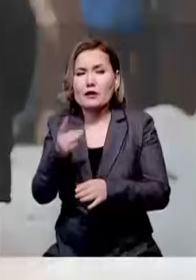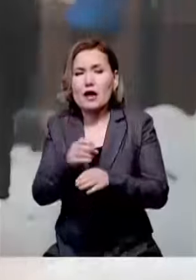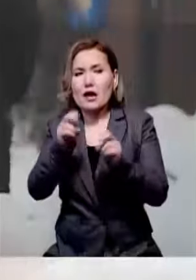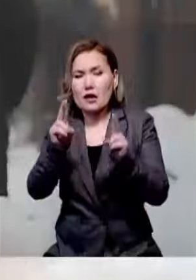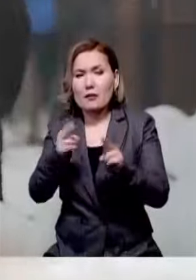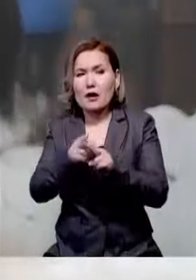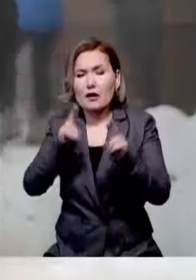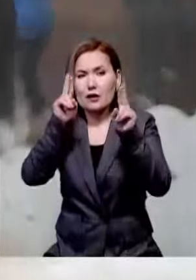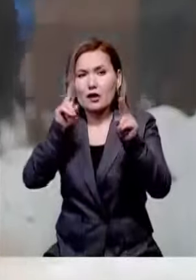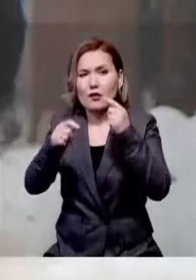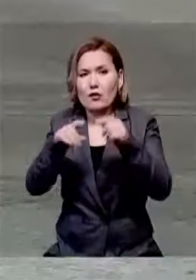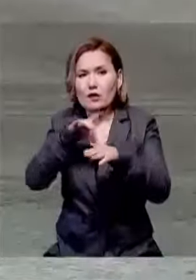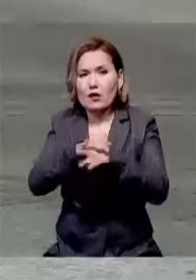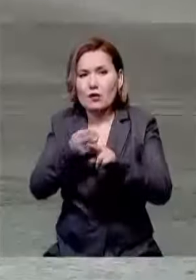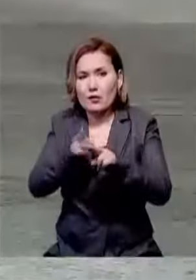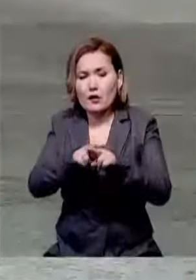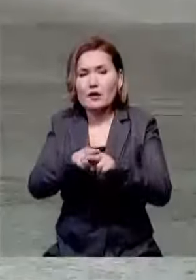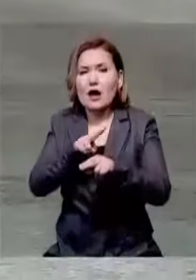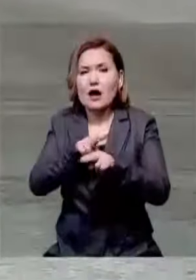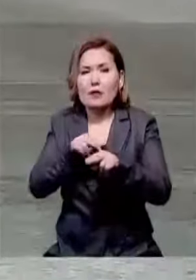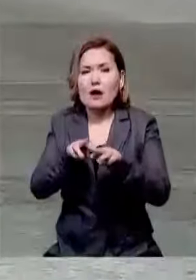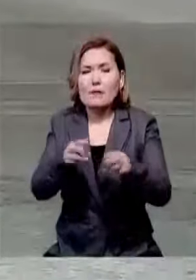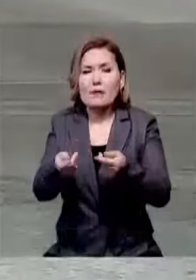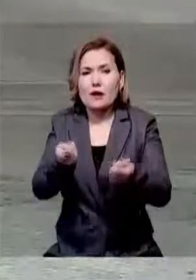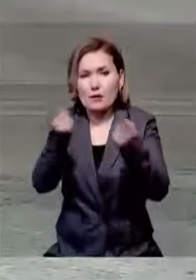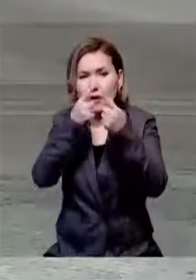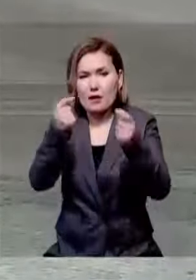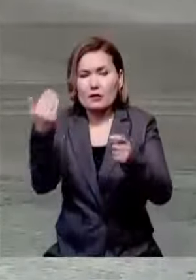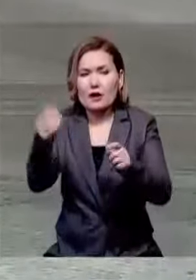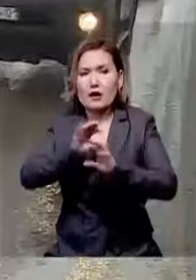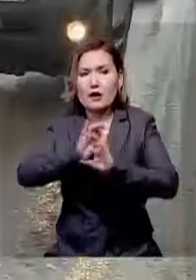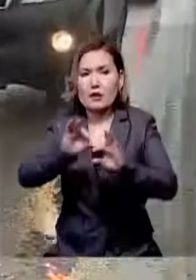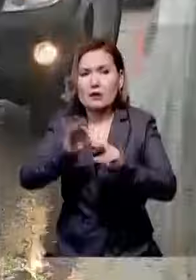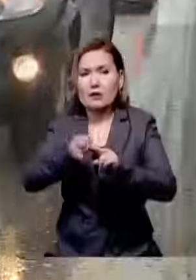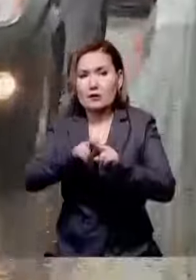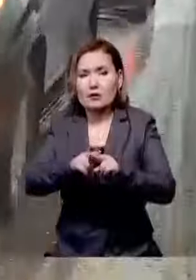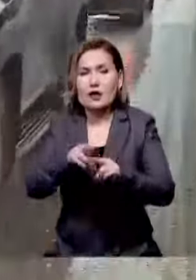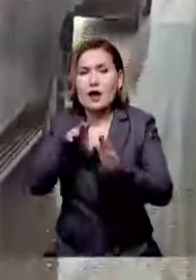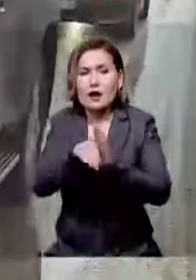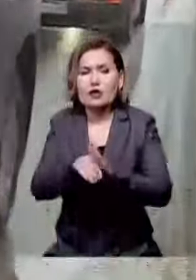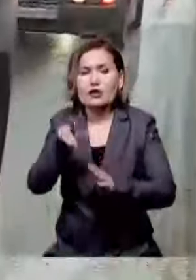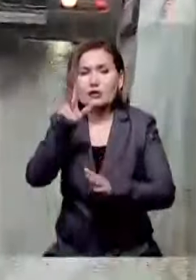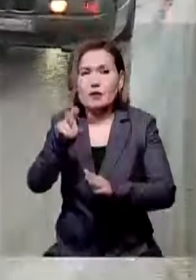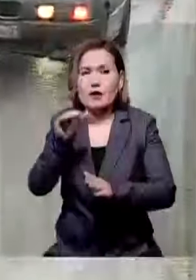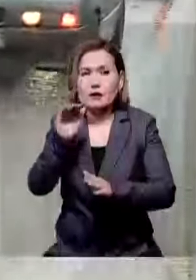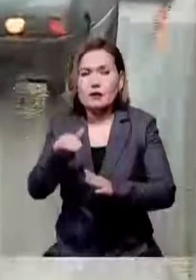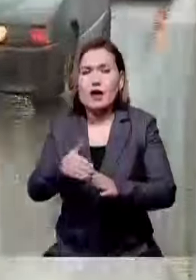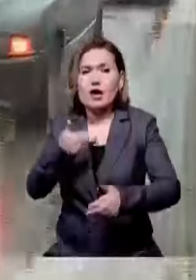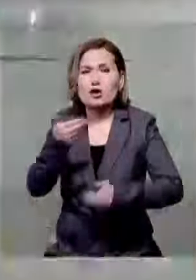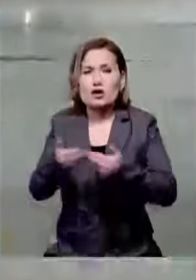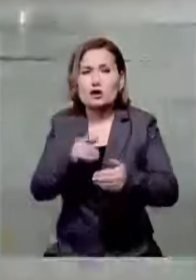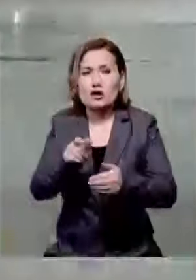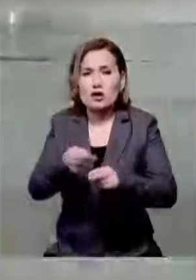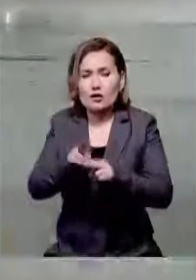арнайы белгілерді елемеген. Бұл туралы Ішкі істер министрлігінің өкілі Қайсар Сұлтанбаев мәліметті. Сондай-ақ 300 мыңнан астам